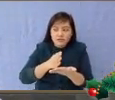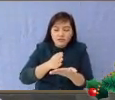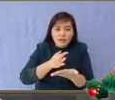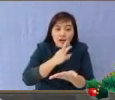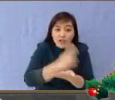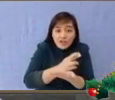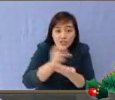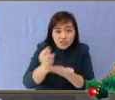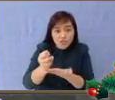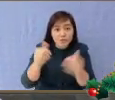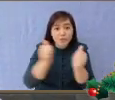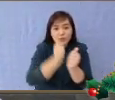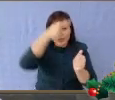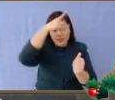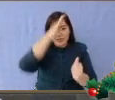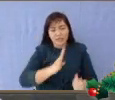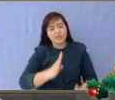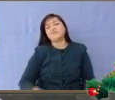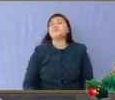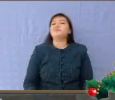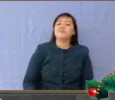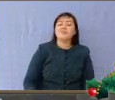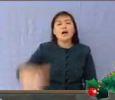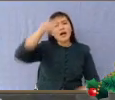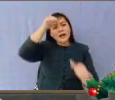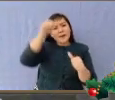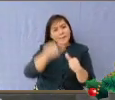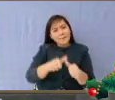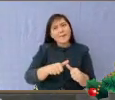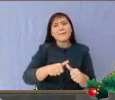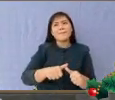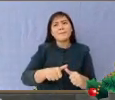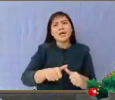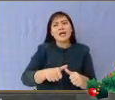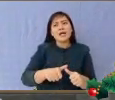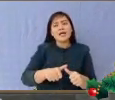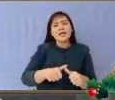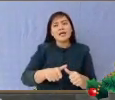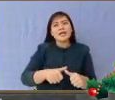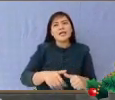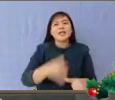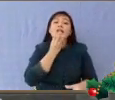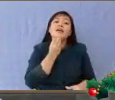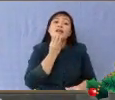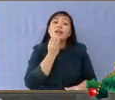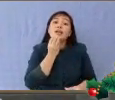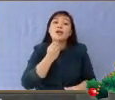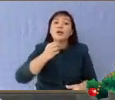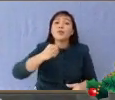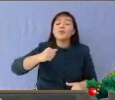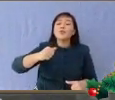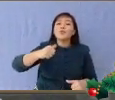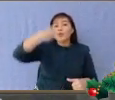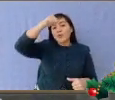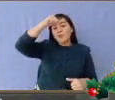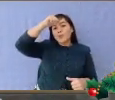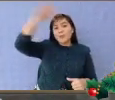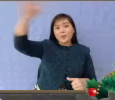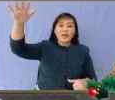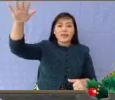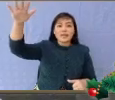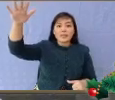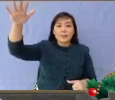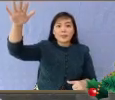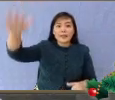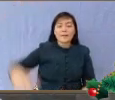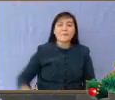hindi po sila iniwanan ng Panginoon. Nauunawaan niyo po ba si Elijah? Nung si Elijah po ay hinahunting ni Jezebel doon po sa